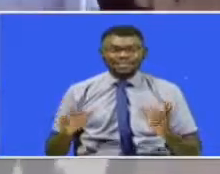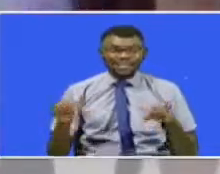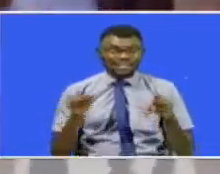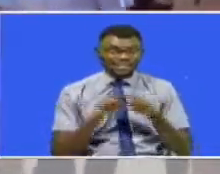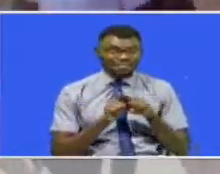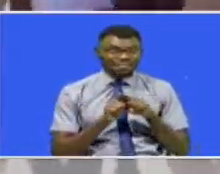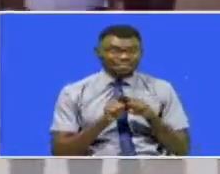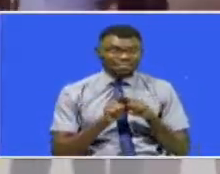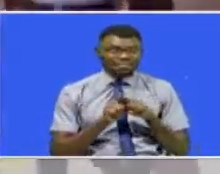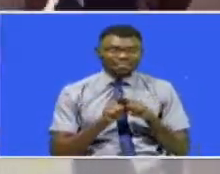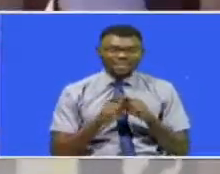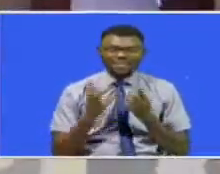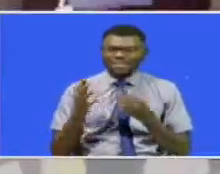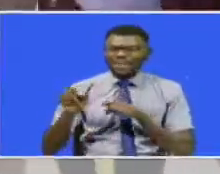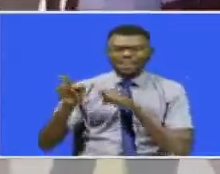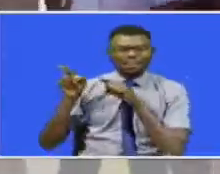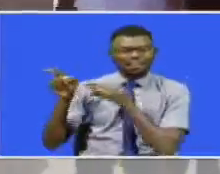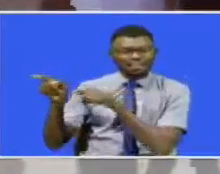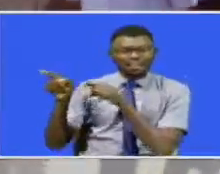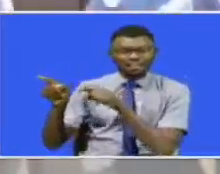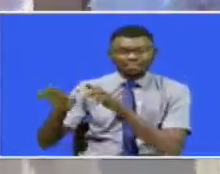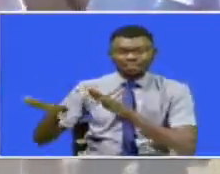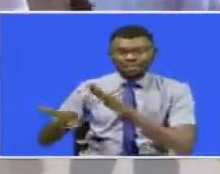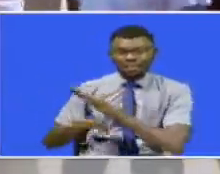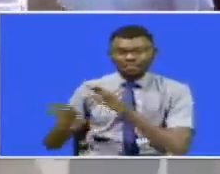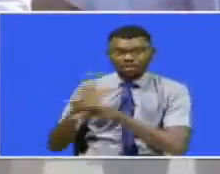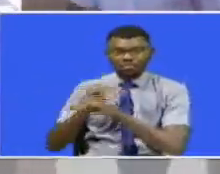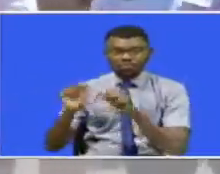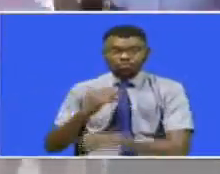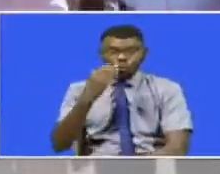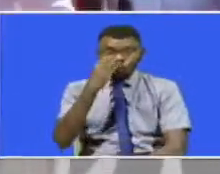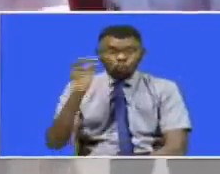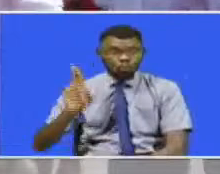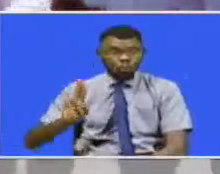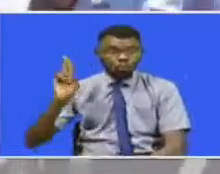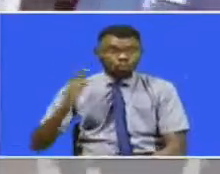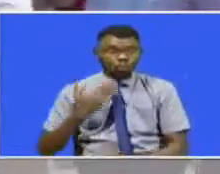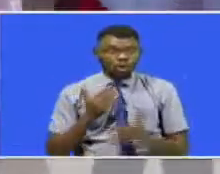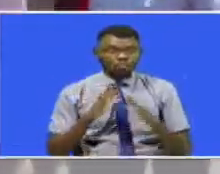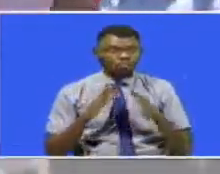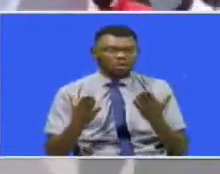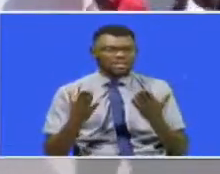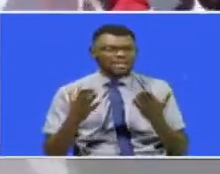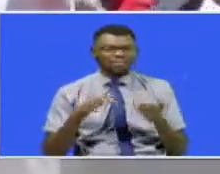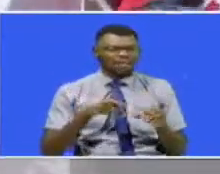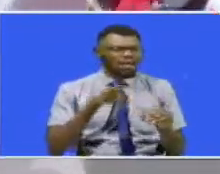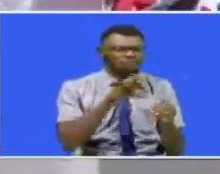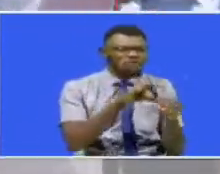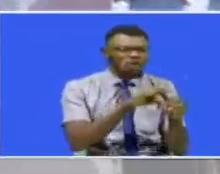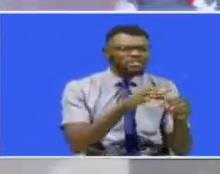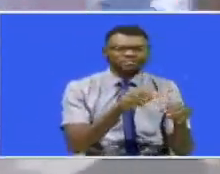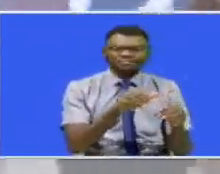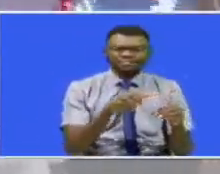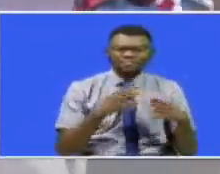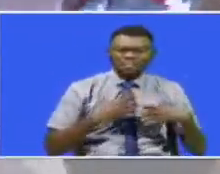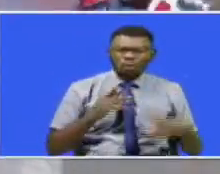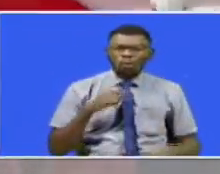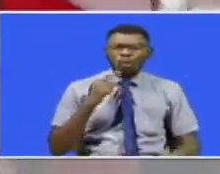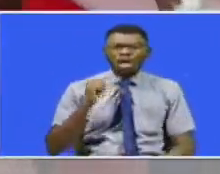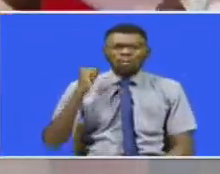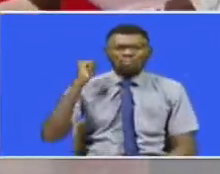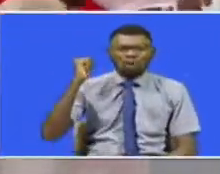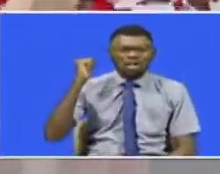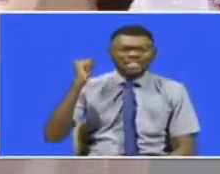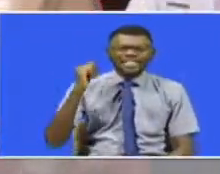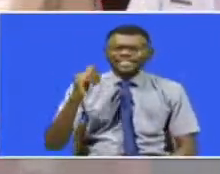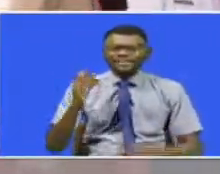Kilichoonekana wazi kuwa shutuma dhidi ya naibu wake William Ruto, Kenyatta amewataka wapiga kura kutowachagua wanasiasa ambao siasa zao zimejikita katika